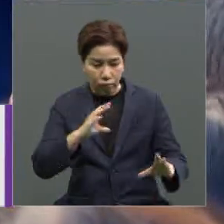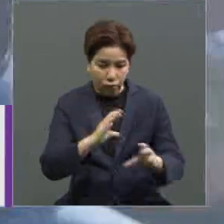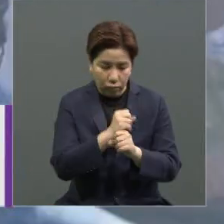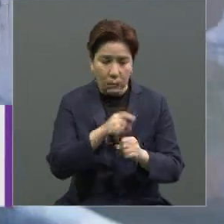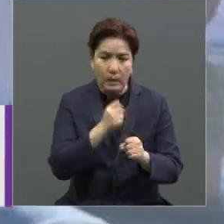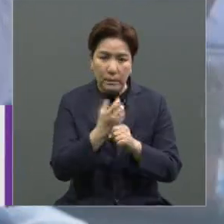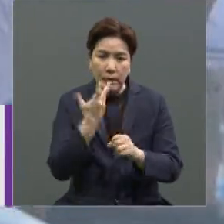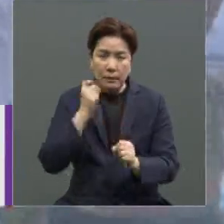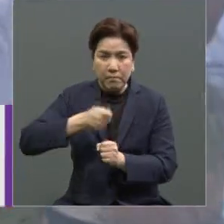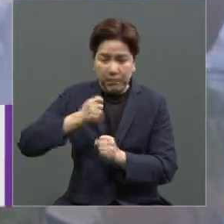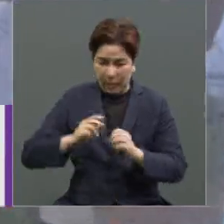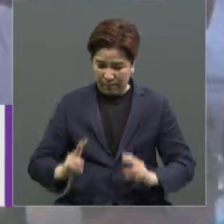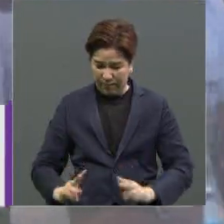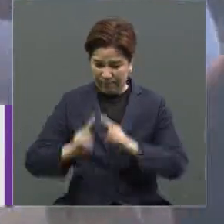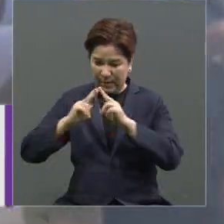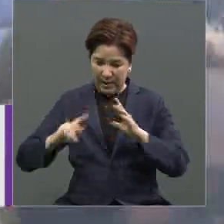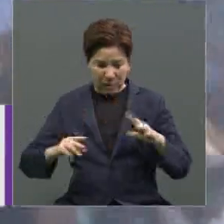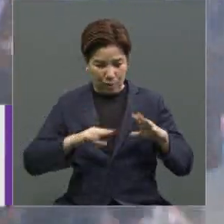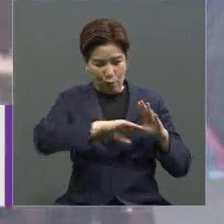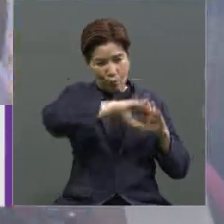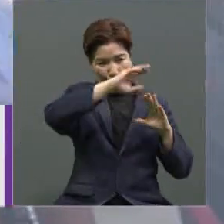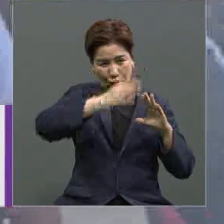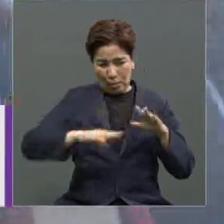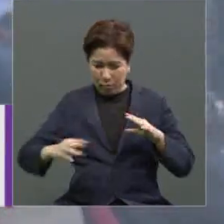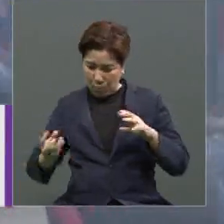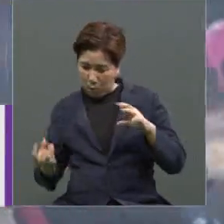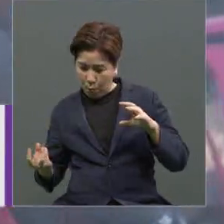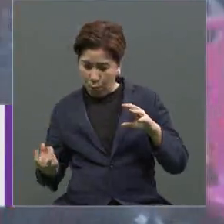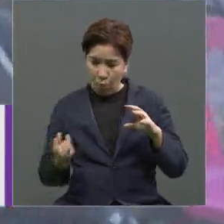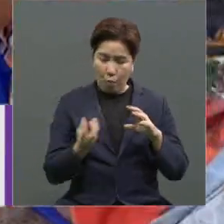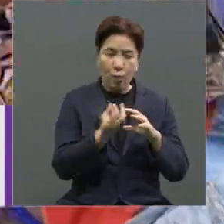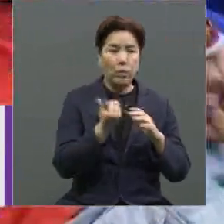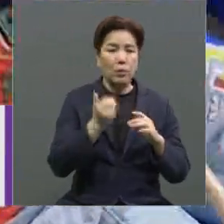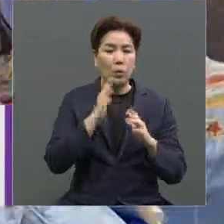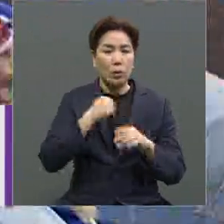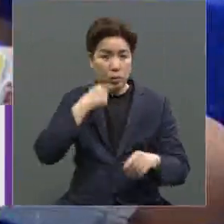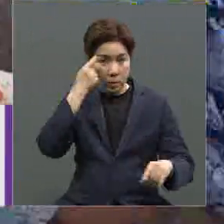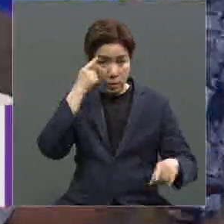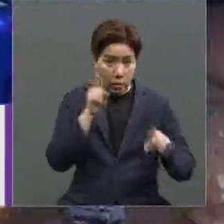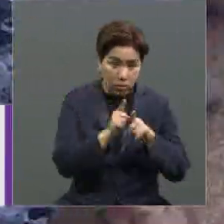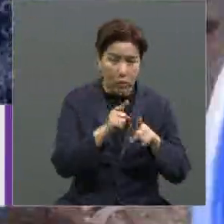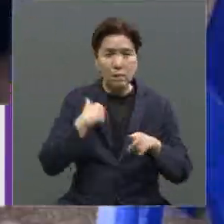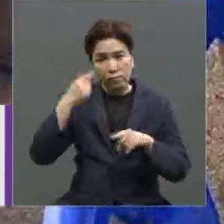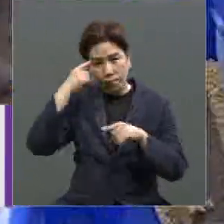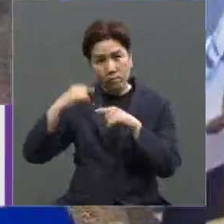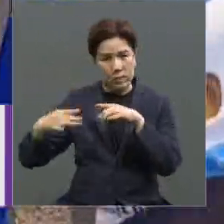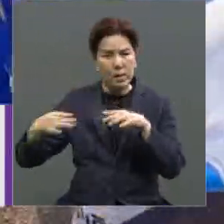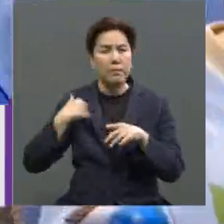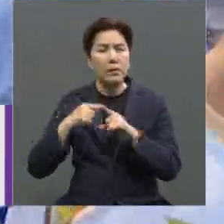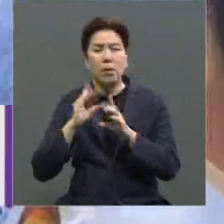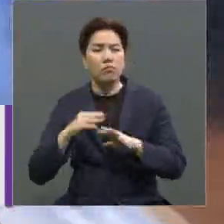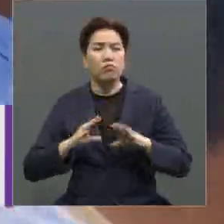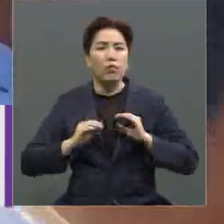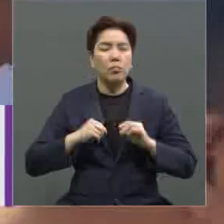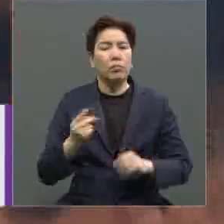ปเรื่องของการก่อสร้างกระเช้าไฟฟ้าขึ้นภูกระดึงโครงการนี้นะครับก็มีทั้งฝ่ายที่สนับสนุนและฝ่ายที่อาจจะเห็นต่างหรือว่าฝ่ายคัดค้